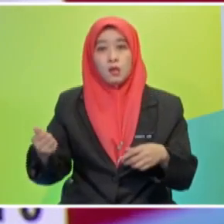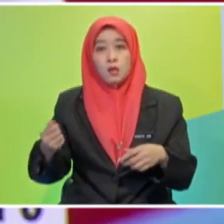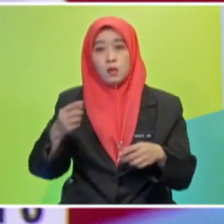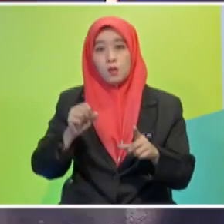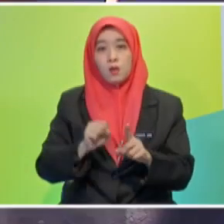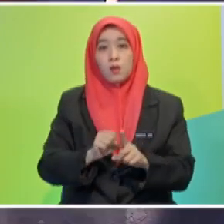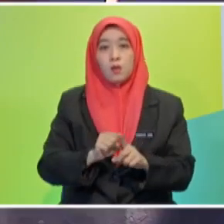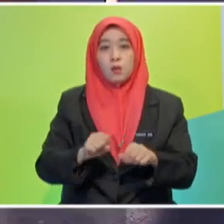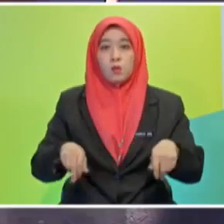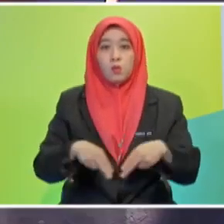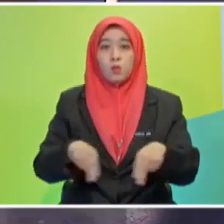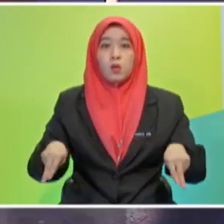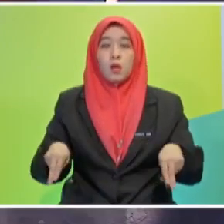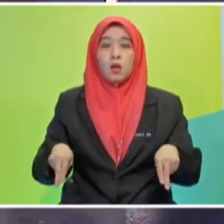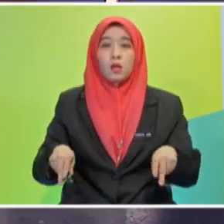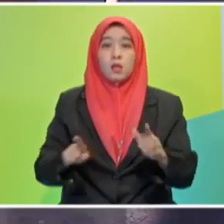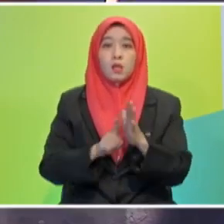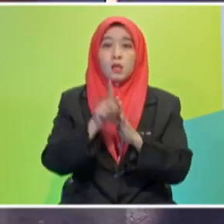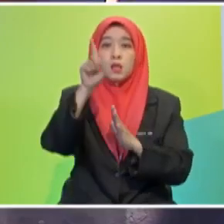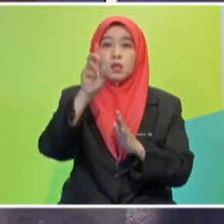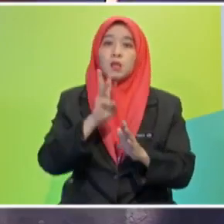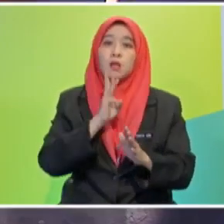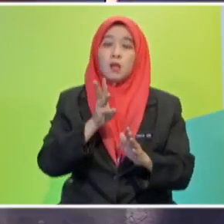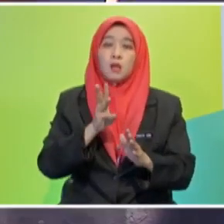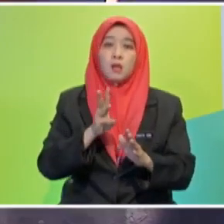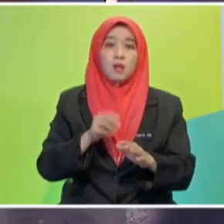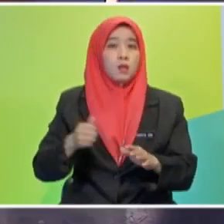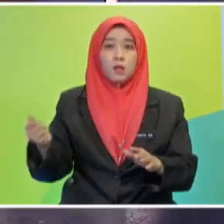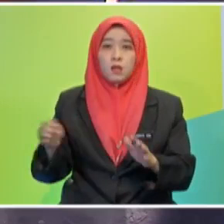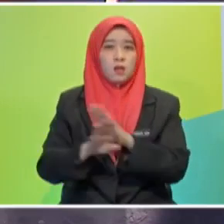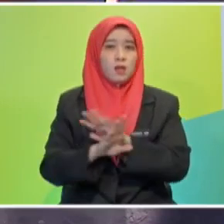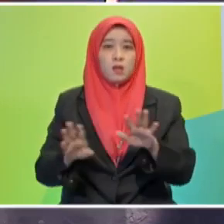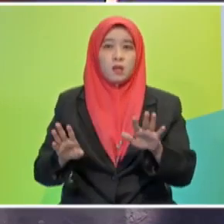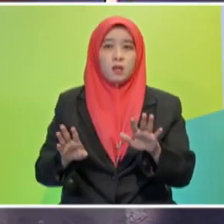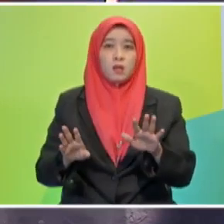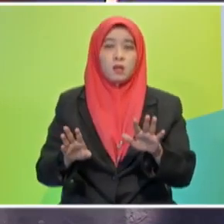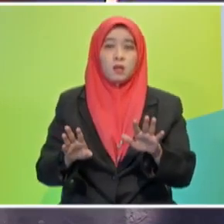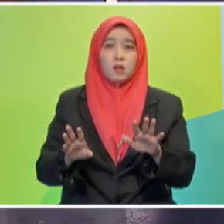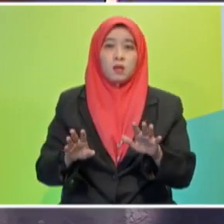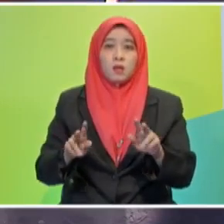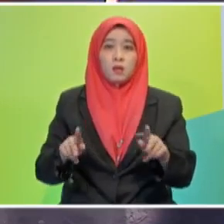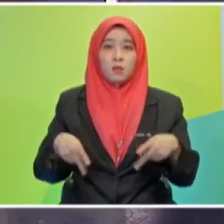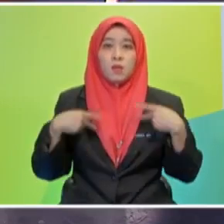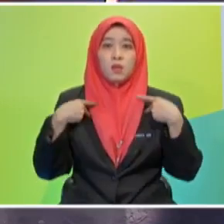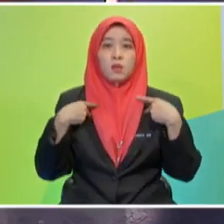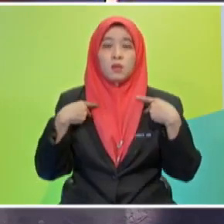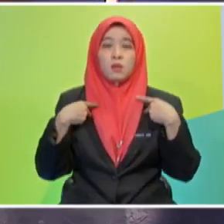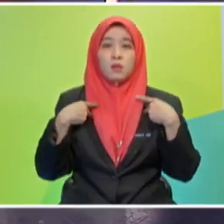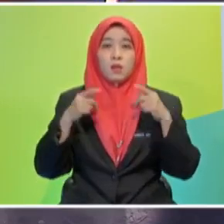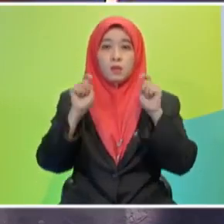ada. Jadi sensor ni tak semestinya dalam ni ialah keseimbangan drum, tidak